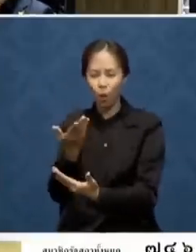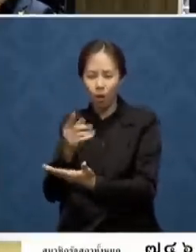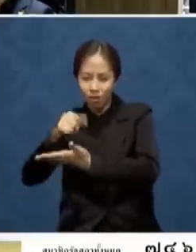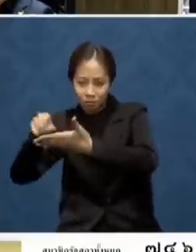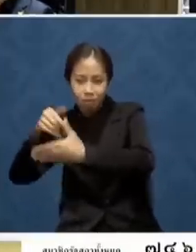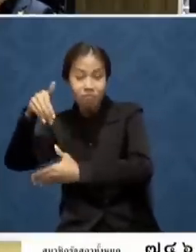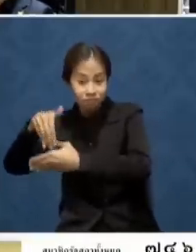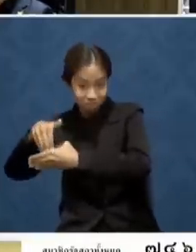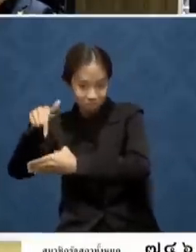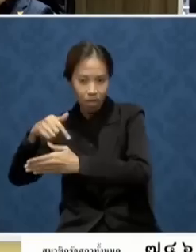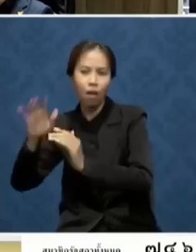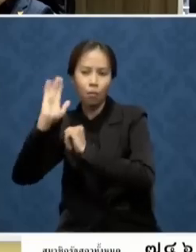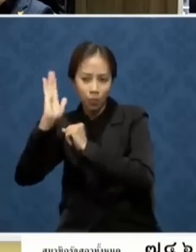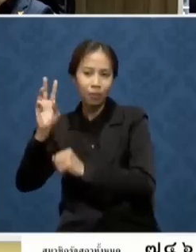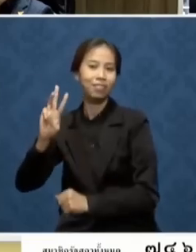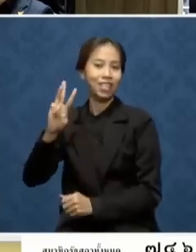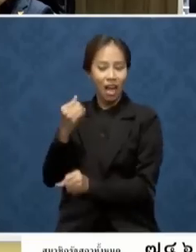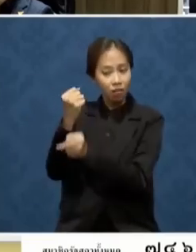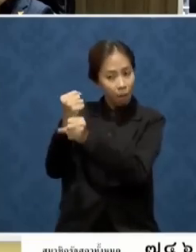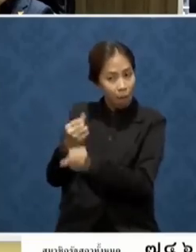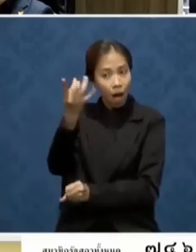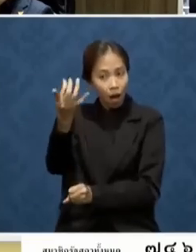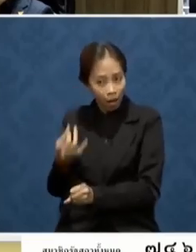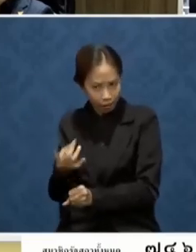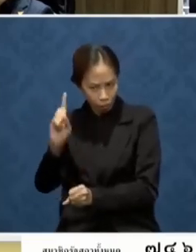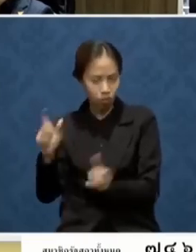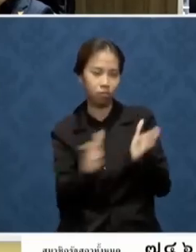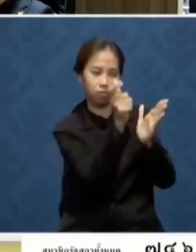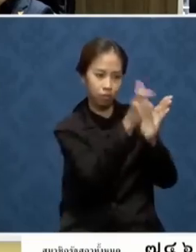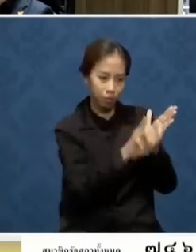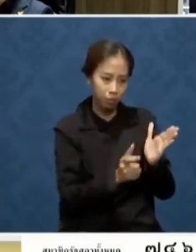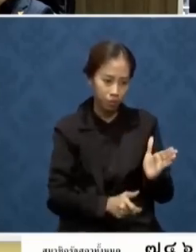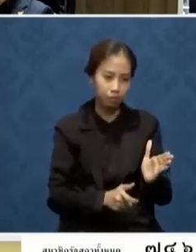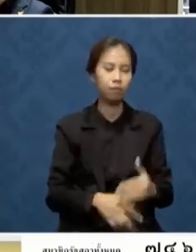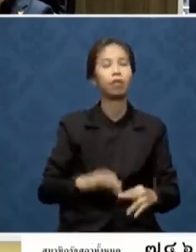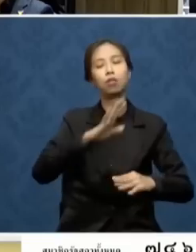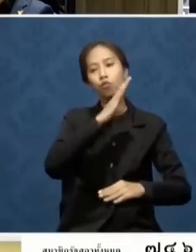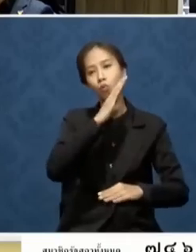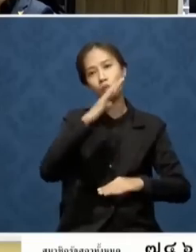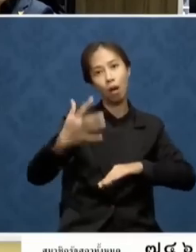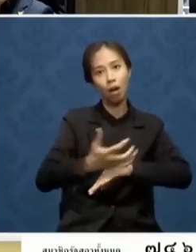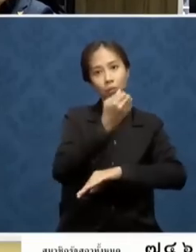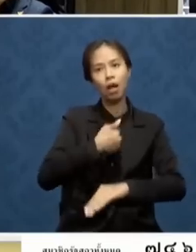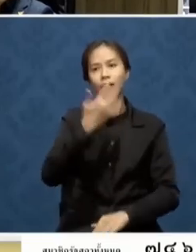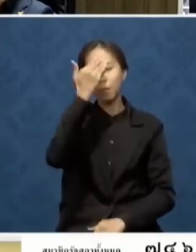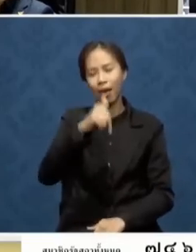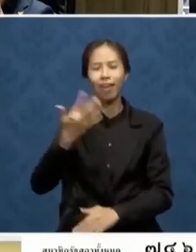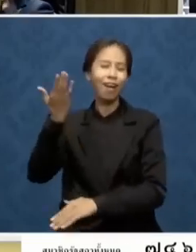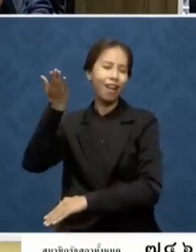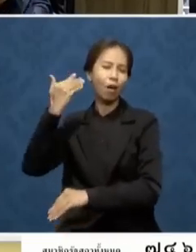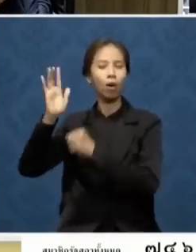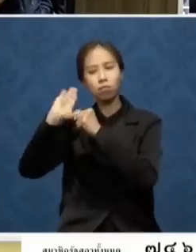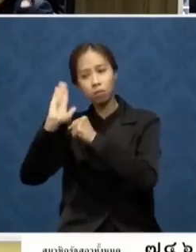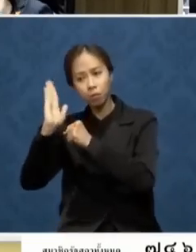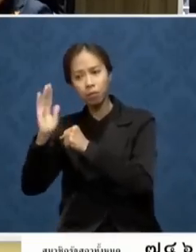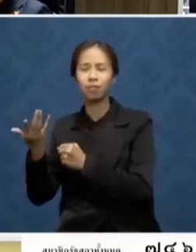เสียงถ้าพรรคการเมืองไหนที่คิดจะกลับคำตระบัดสัตว์ไม่ยอมบรรจุนโยบายที่ได้หาเสียงไว้ในการ